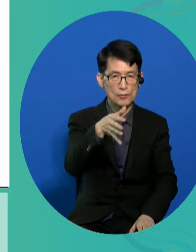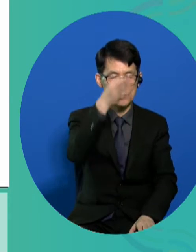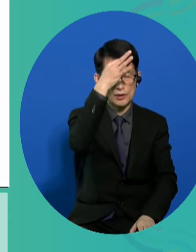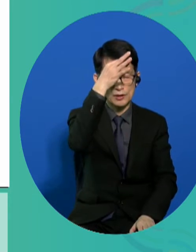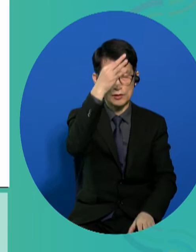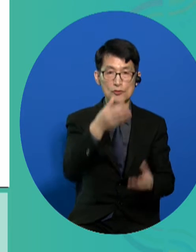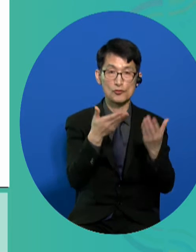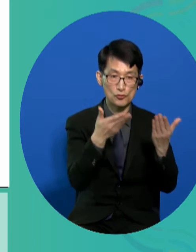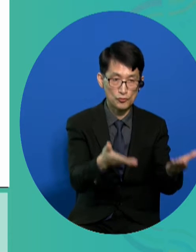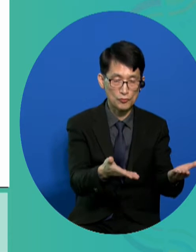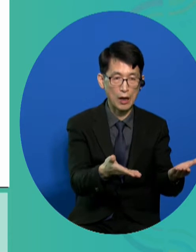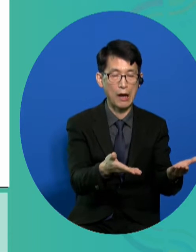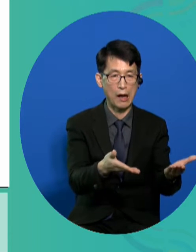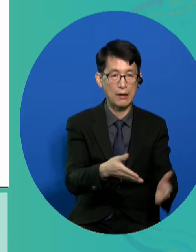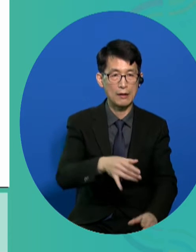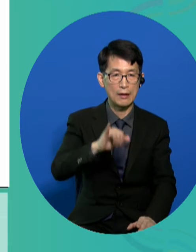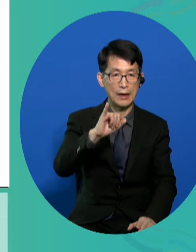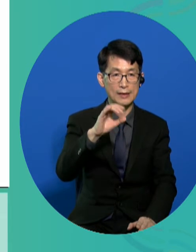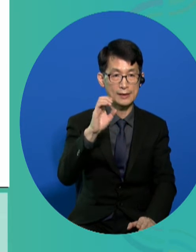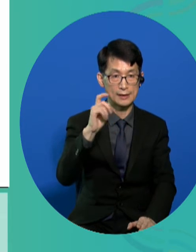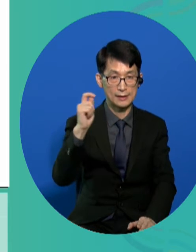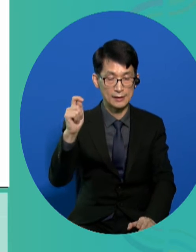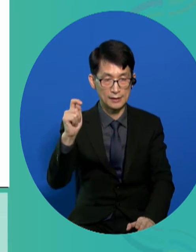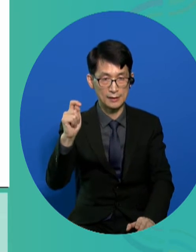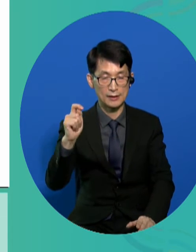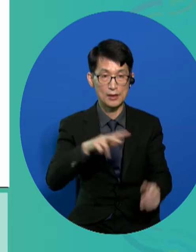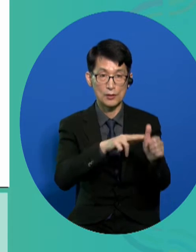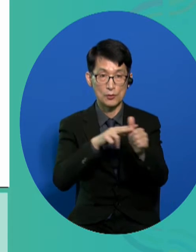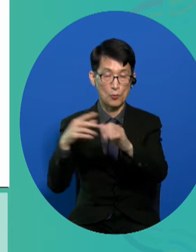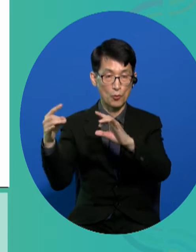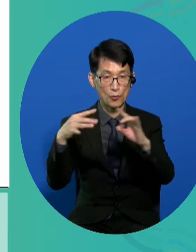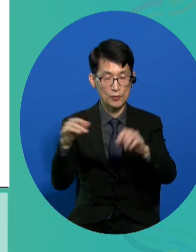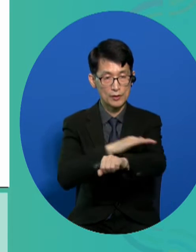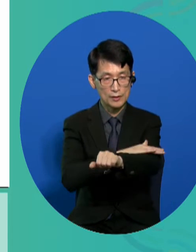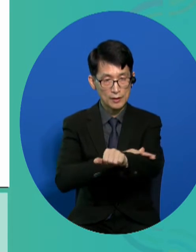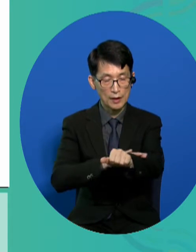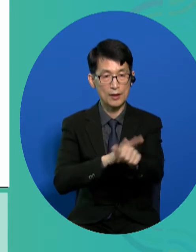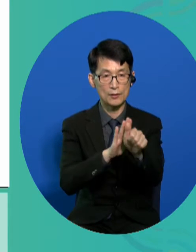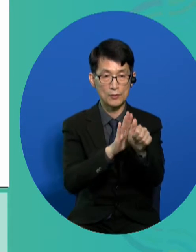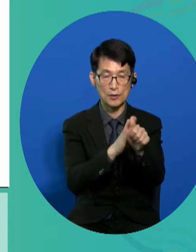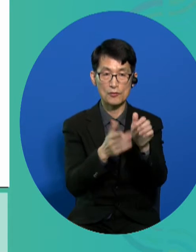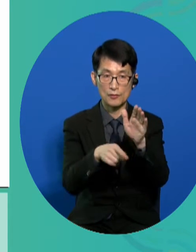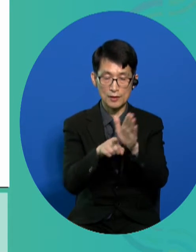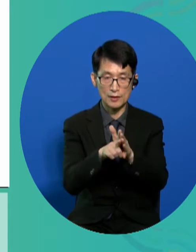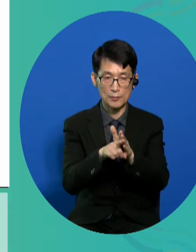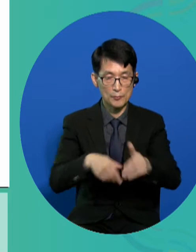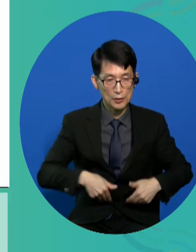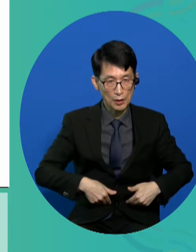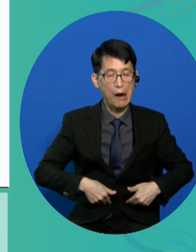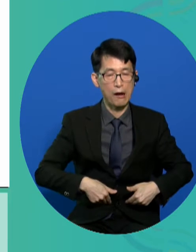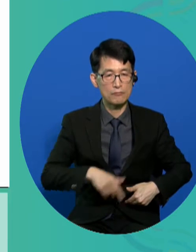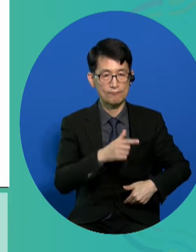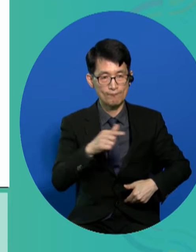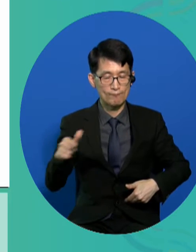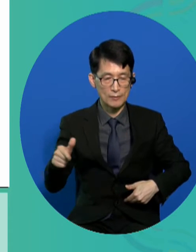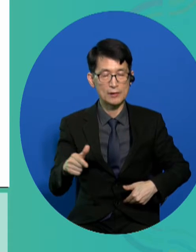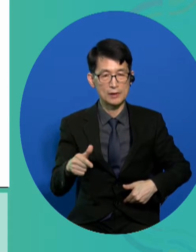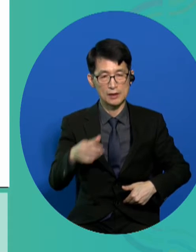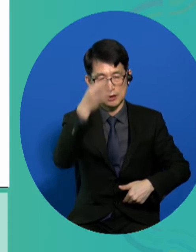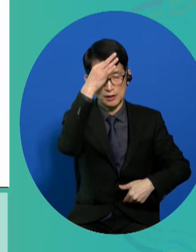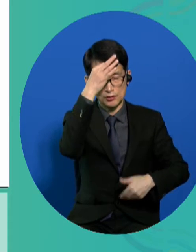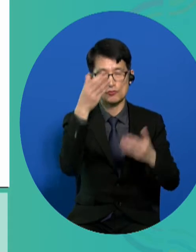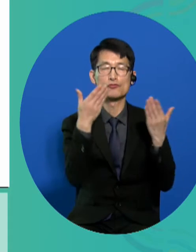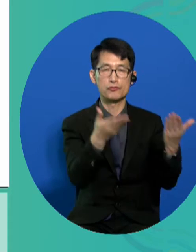ICT 접근성을 위한 G20 스마트시티 연합 모델 정책 채택을 도울 예정입니다. 아마도